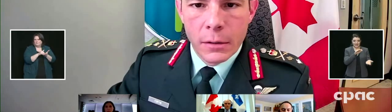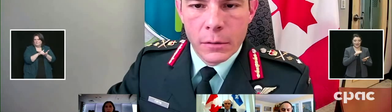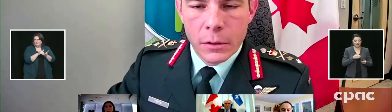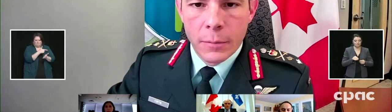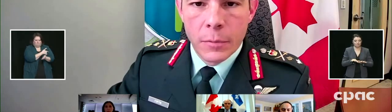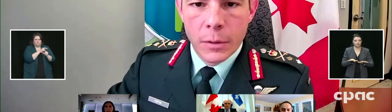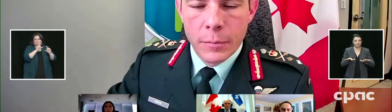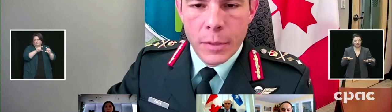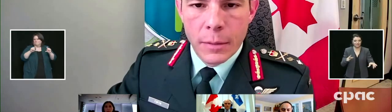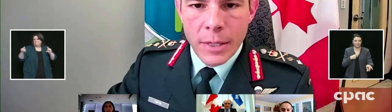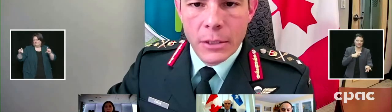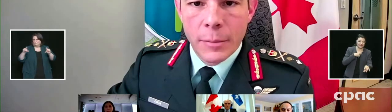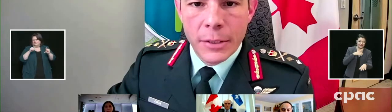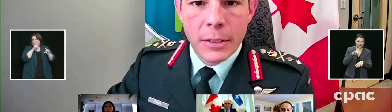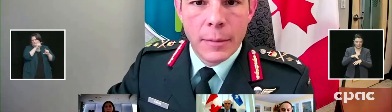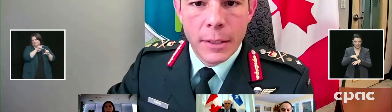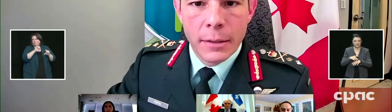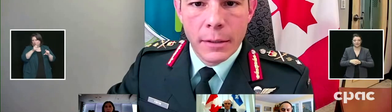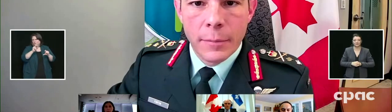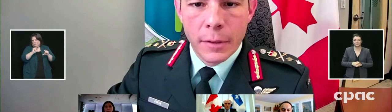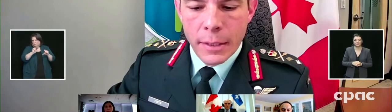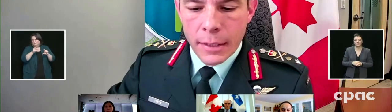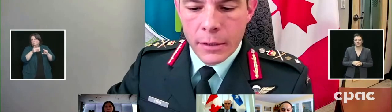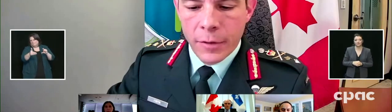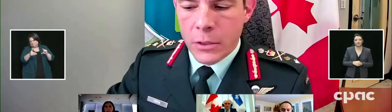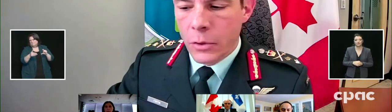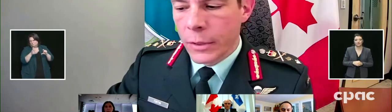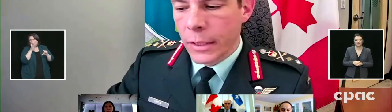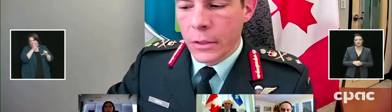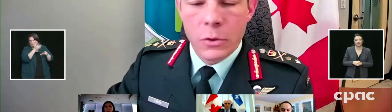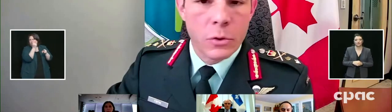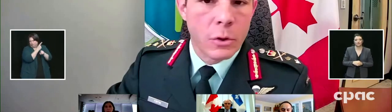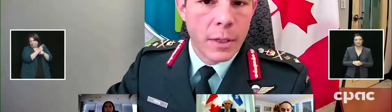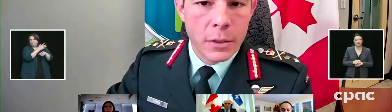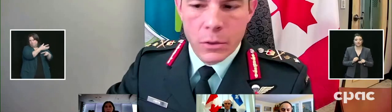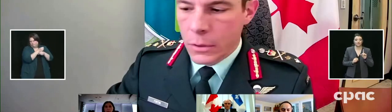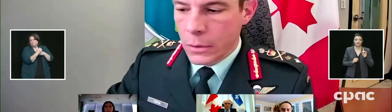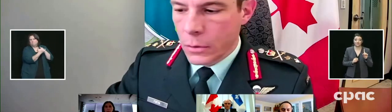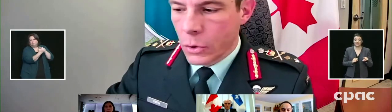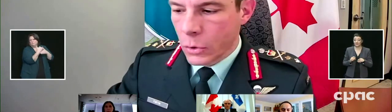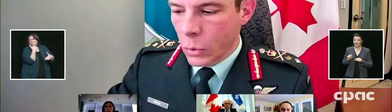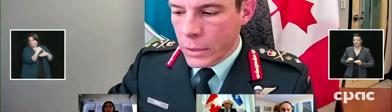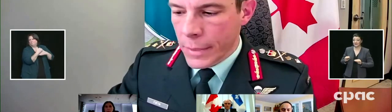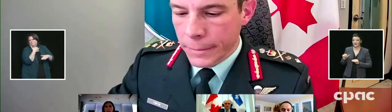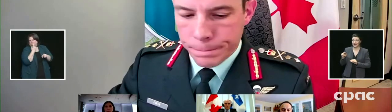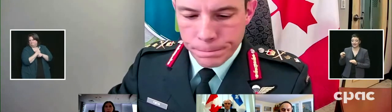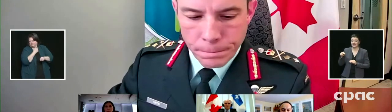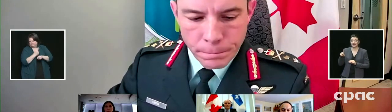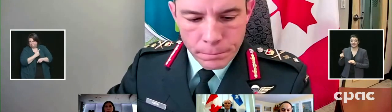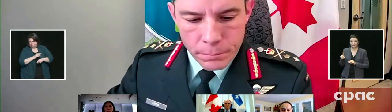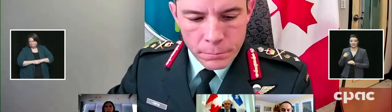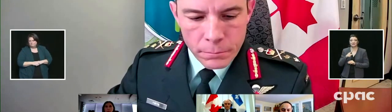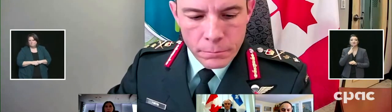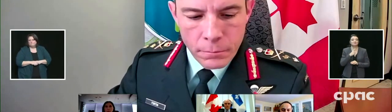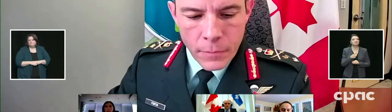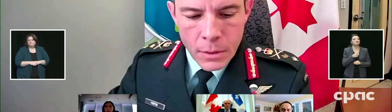Et comme mentionné précédemment, les livraisons de Moderna sont sur une base de 3 semaines.